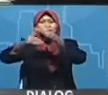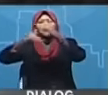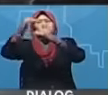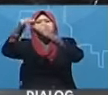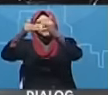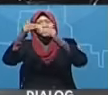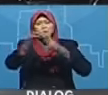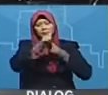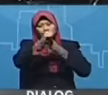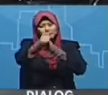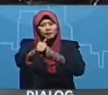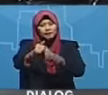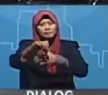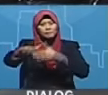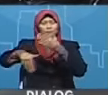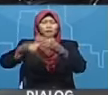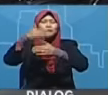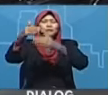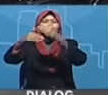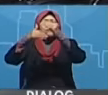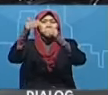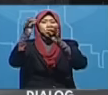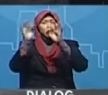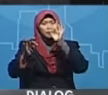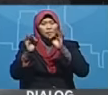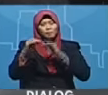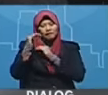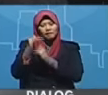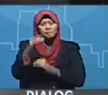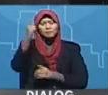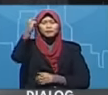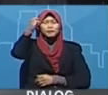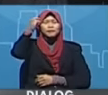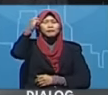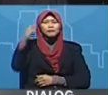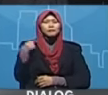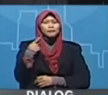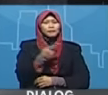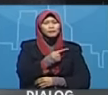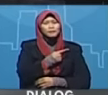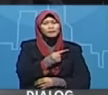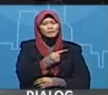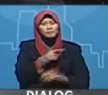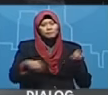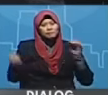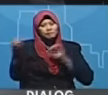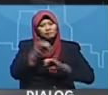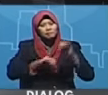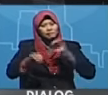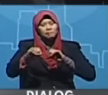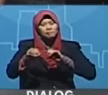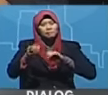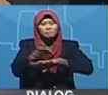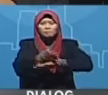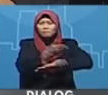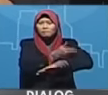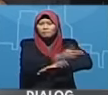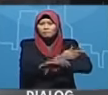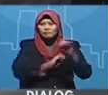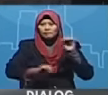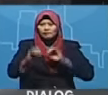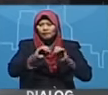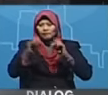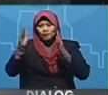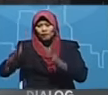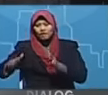kita, pemimpin kita bercakap pasal negara maju. Tapi sekiranya tahap pemikiran kita, kita tidak tingkatkan sebagaimana orang di negara